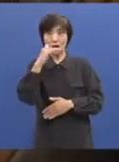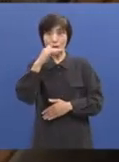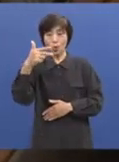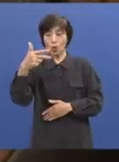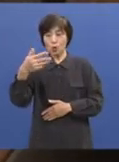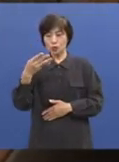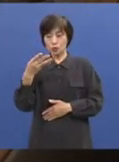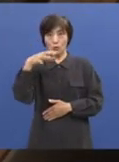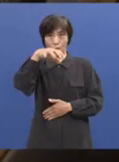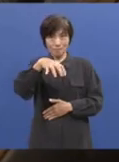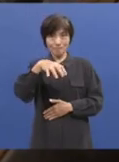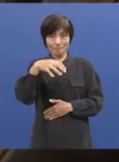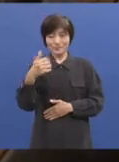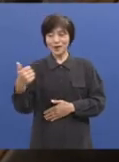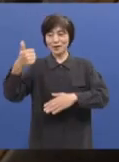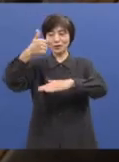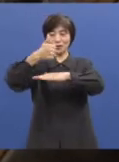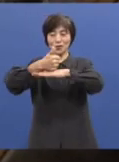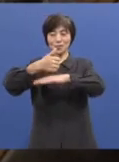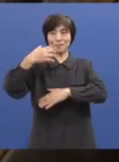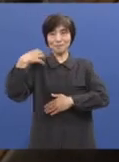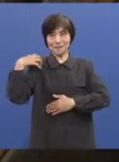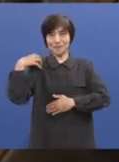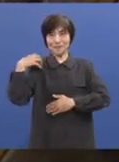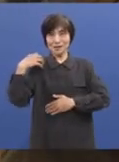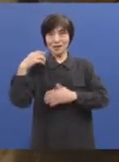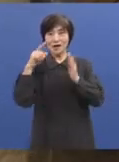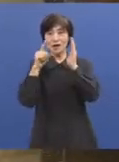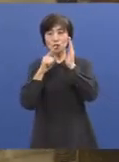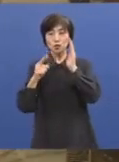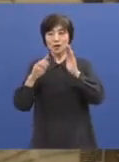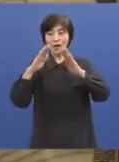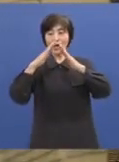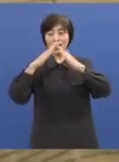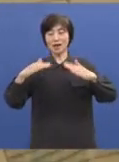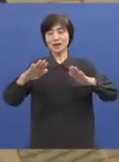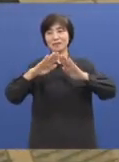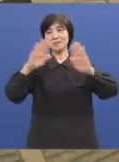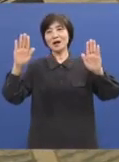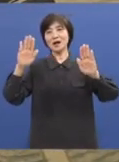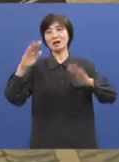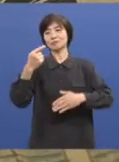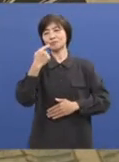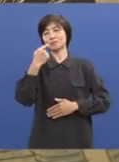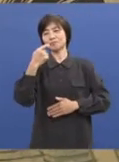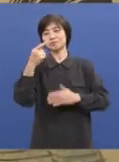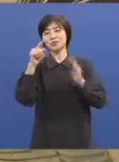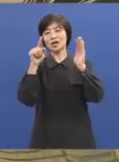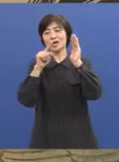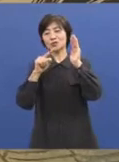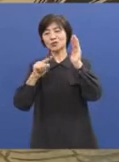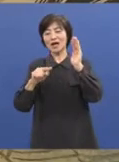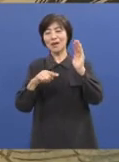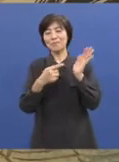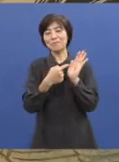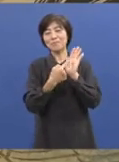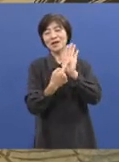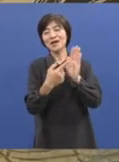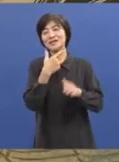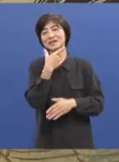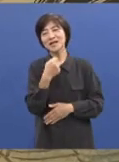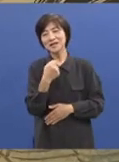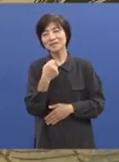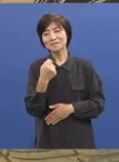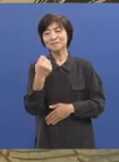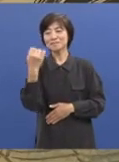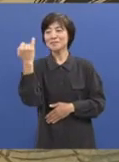で天皇が主催する直線の歌会があるから、自分もいい歌を出してちょっと目につきたい、そういう時に伊勢